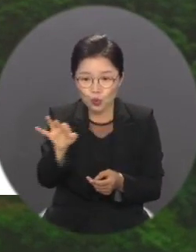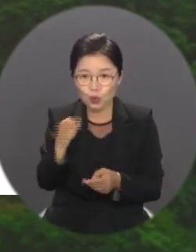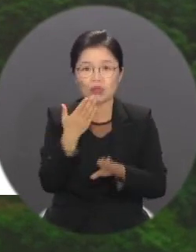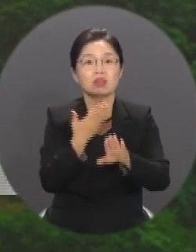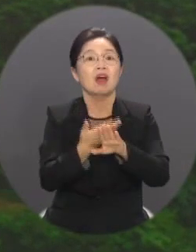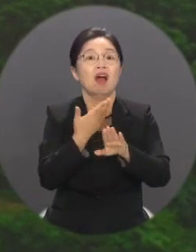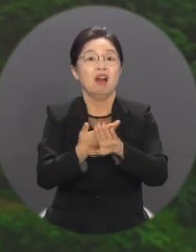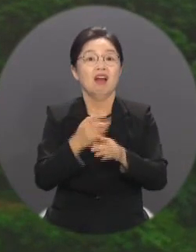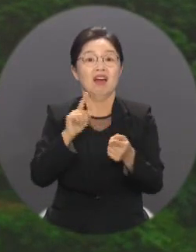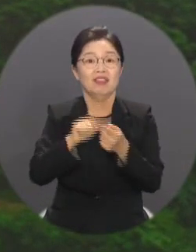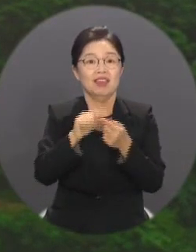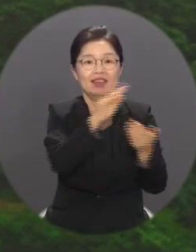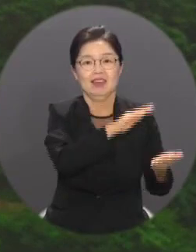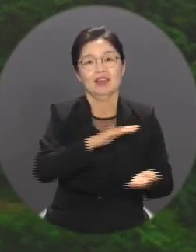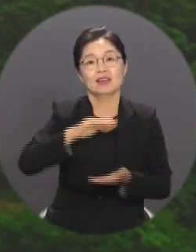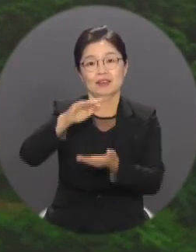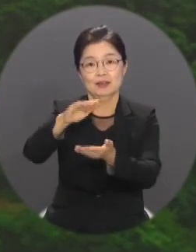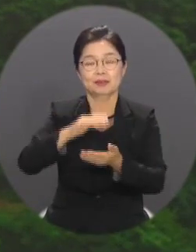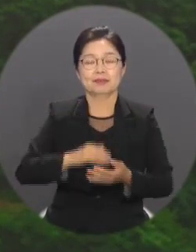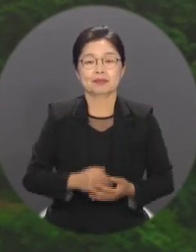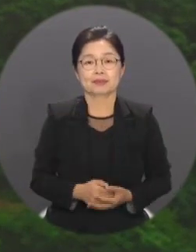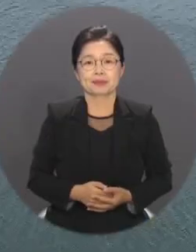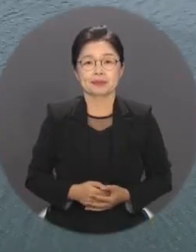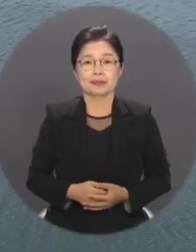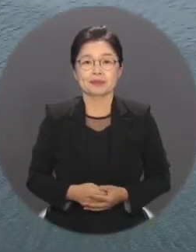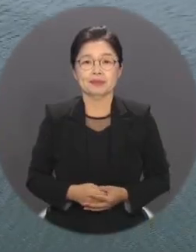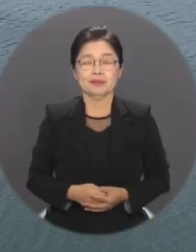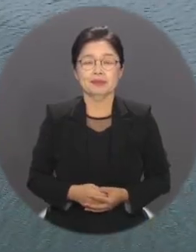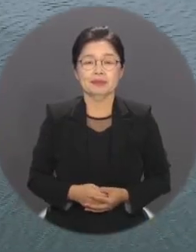드러났습니다 양정은 기자가 취재했습니다